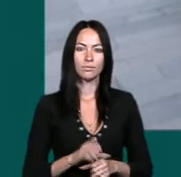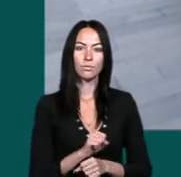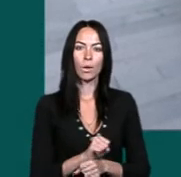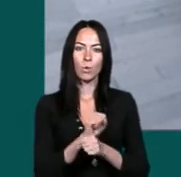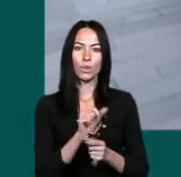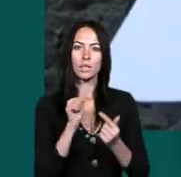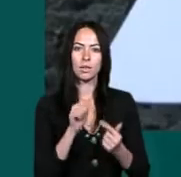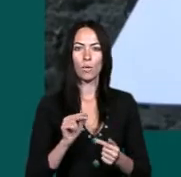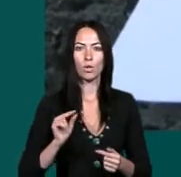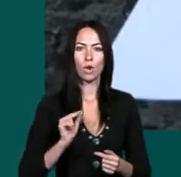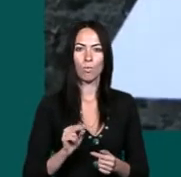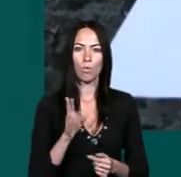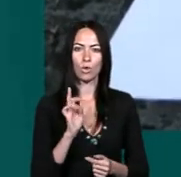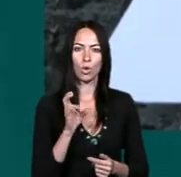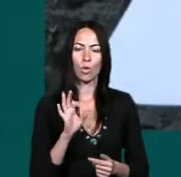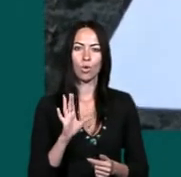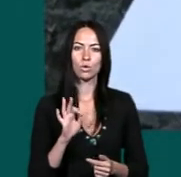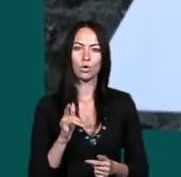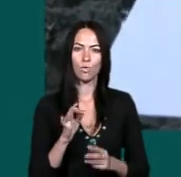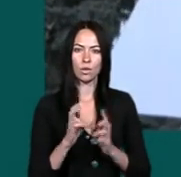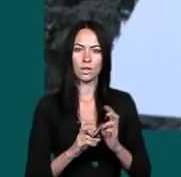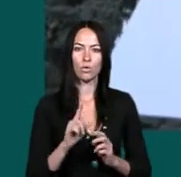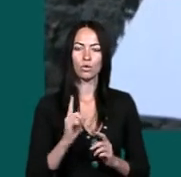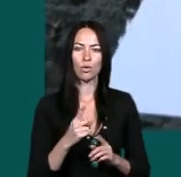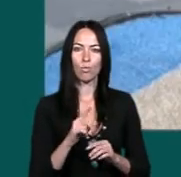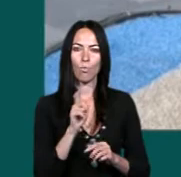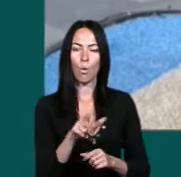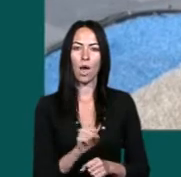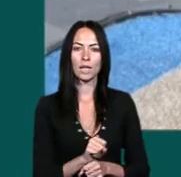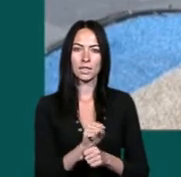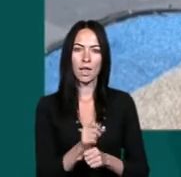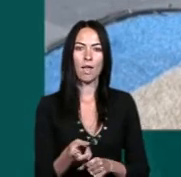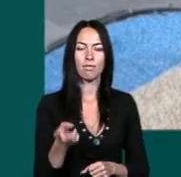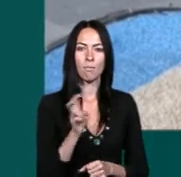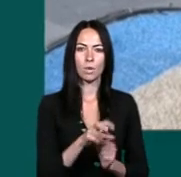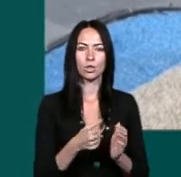Протести проти роботи коксового заводу. Чого акціянти прийшли до обладміністрації?